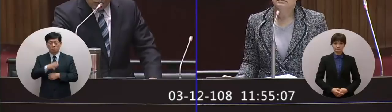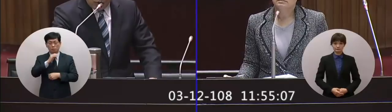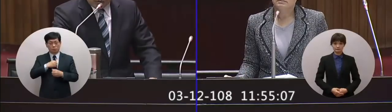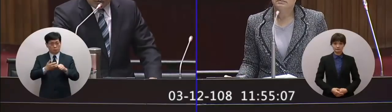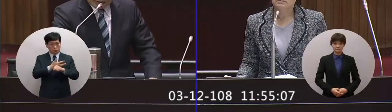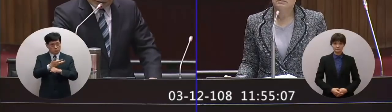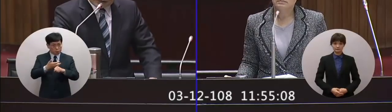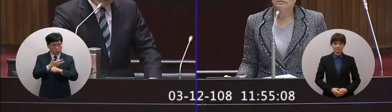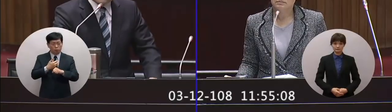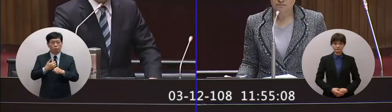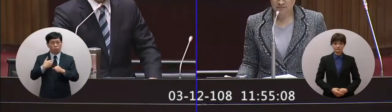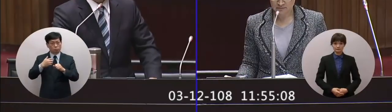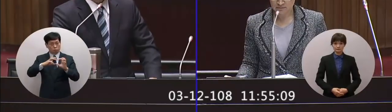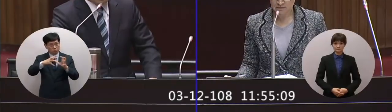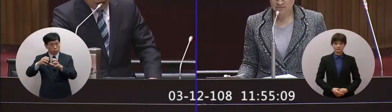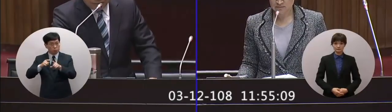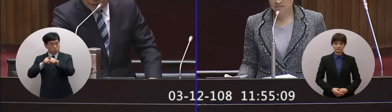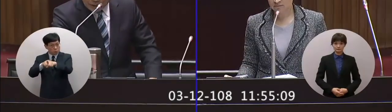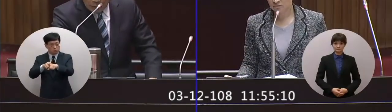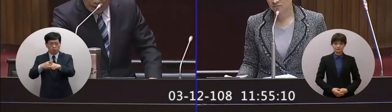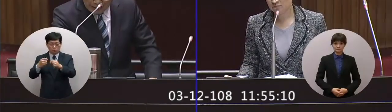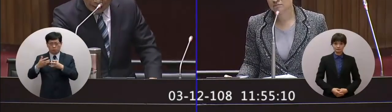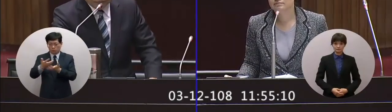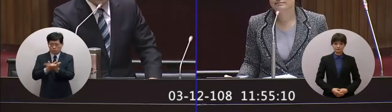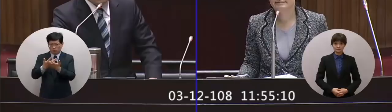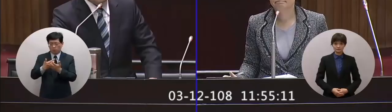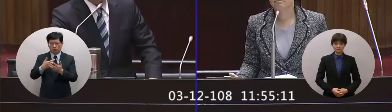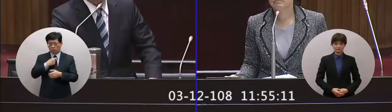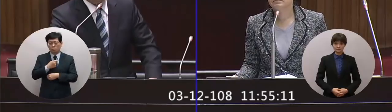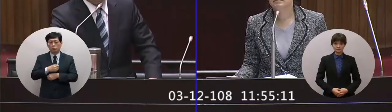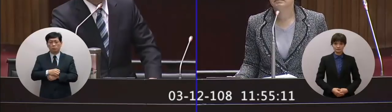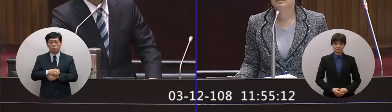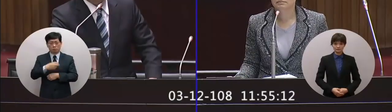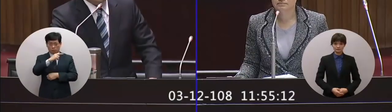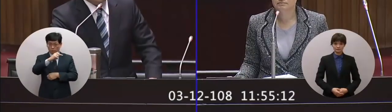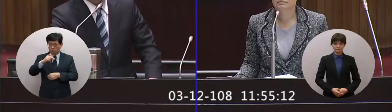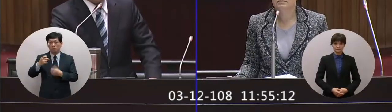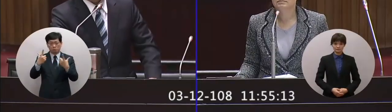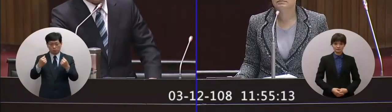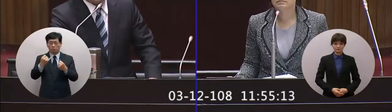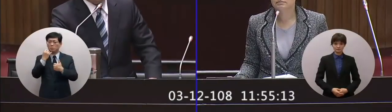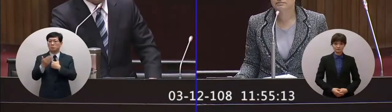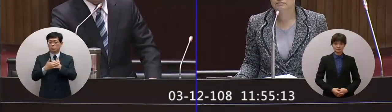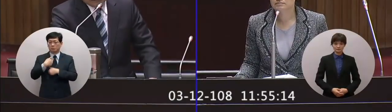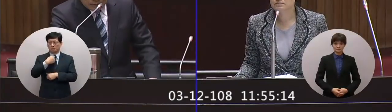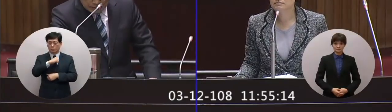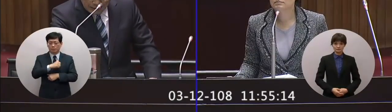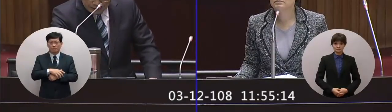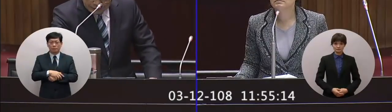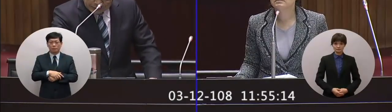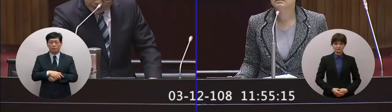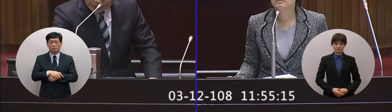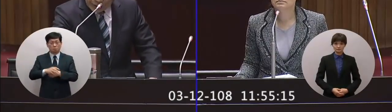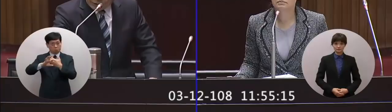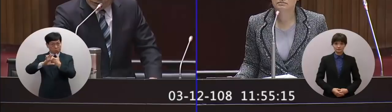个岛国，我们跟世界是要密切往来，而英语能够让台湾